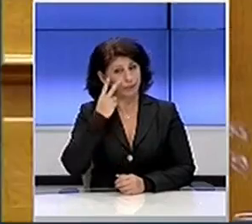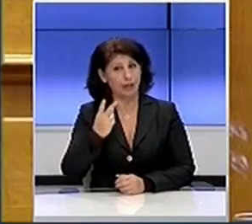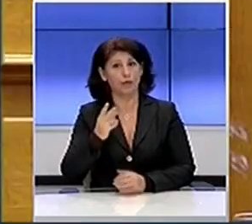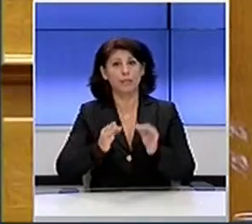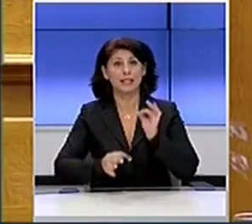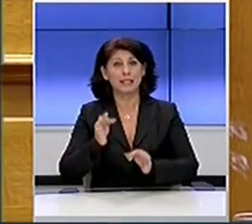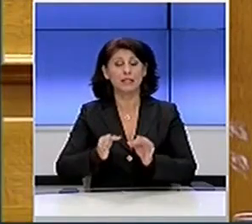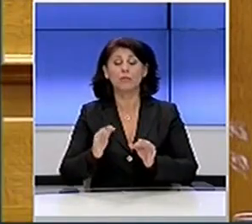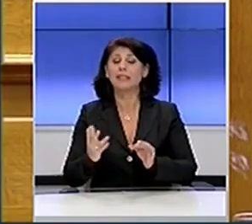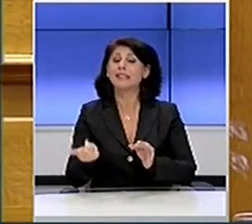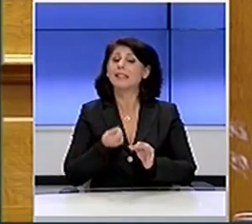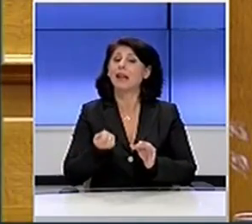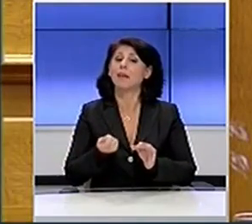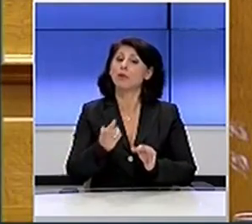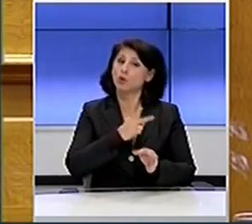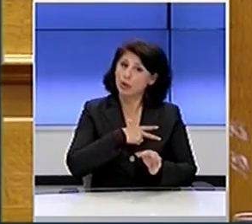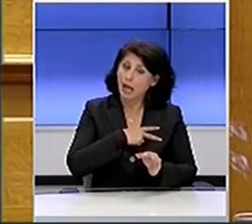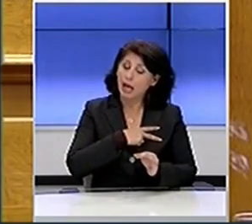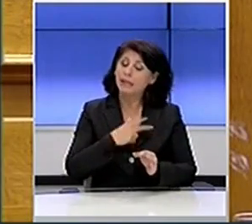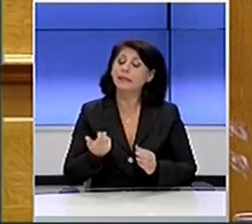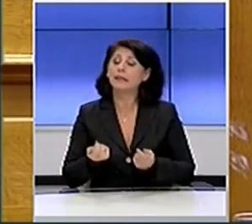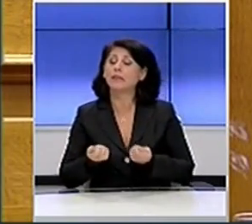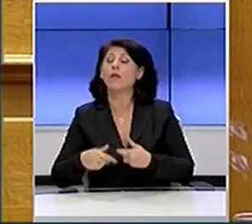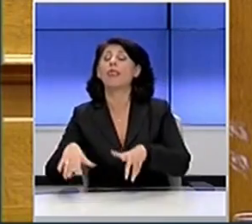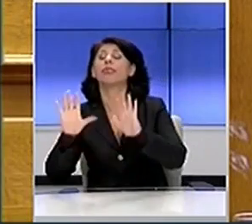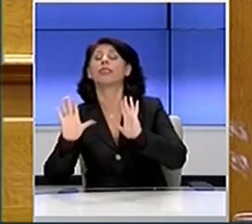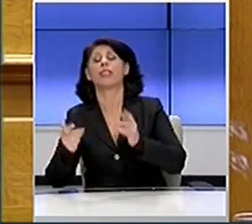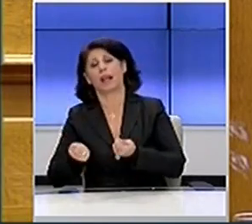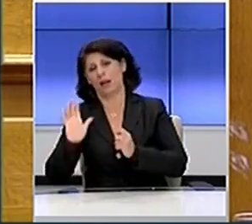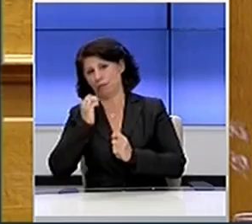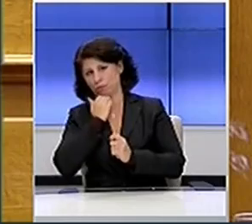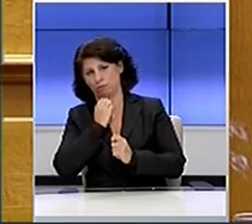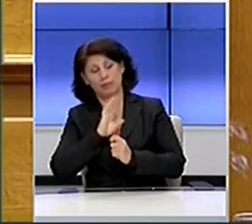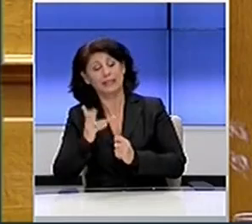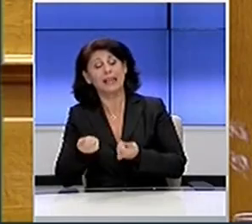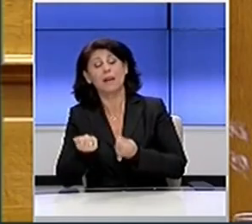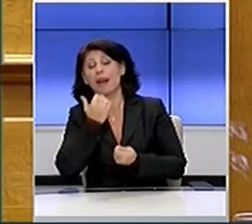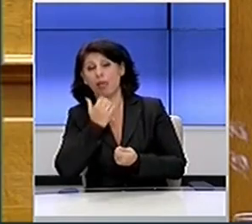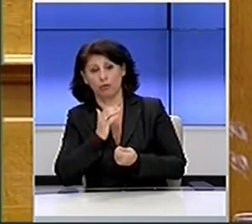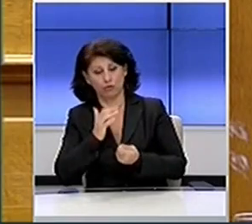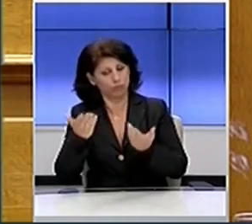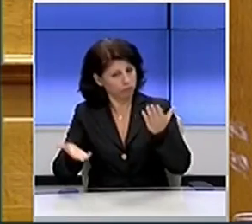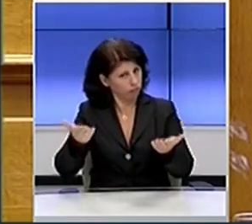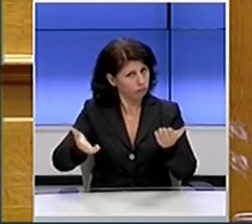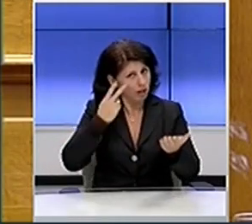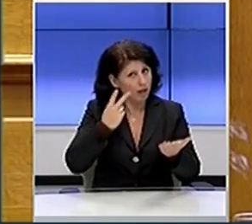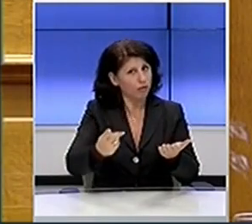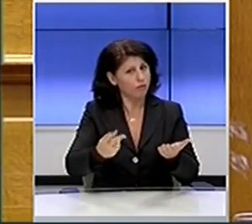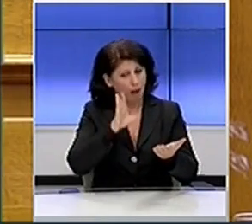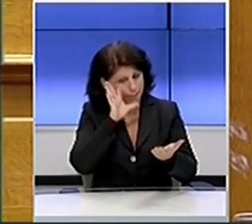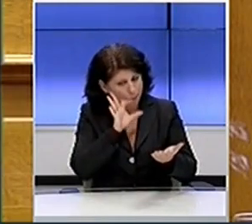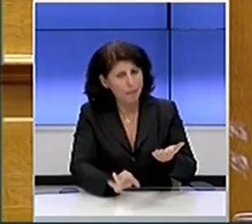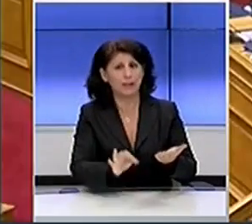τι κάναμε σωστά και τι δεν κάναμε σωστά. Με ειλικρίνεια και με πραγματική διάθεση